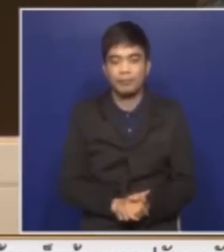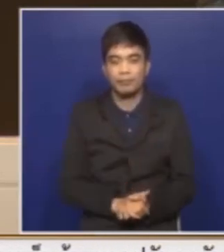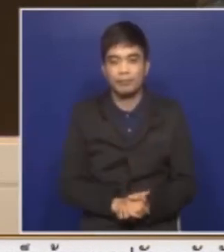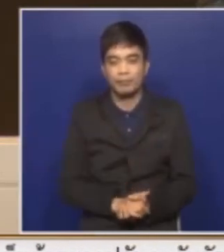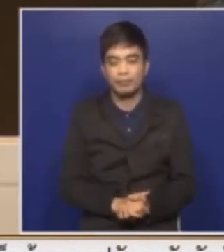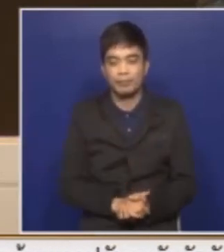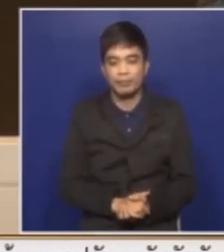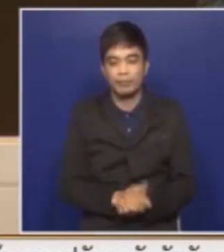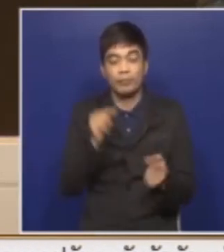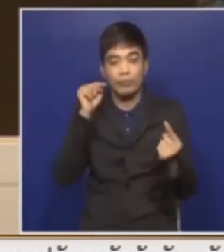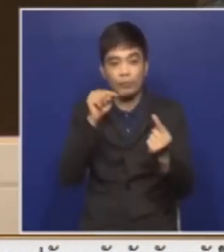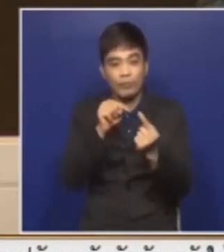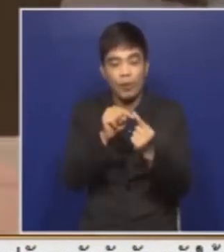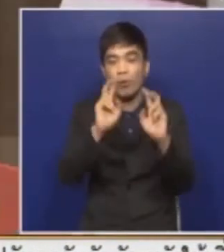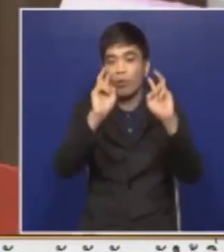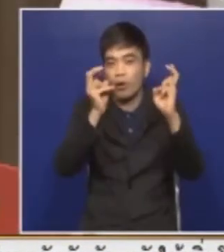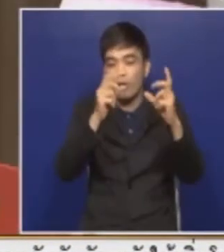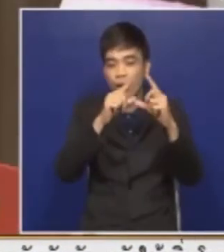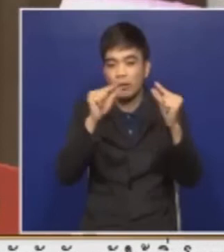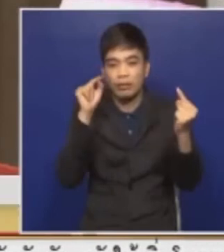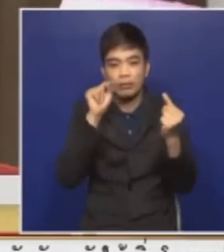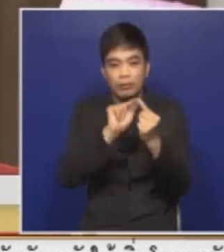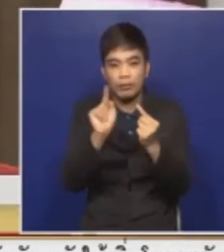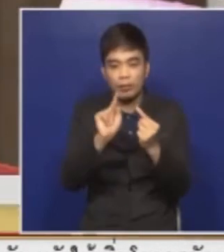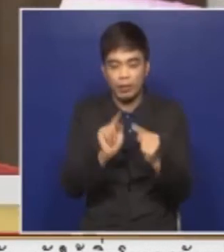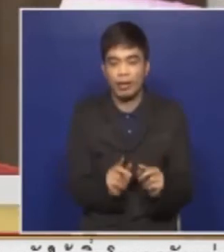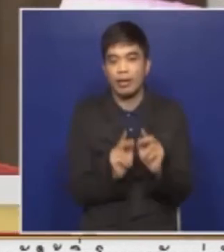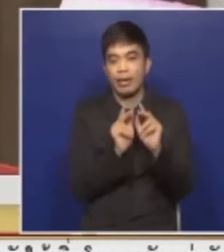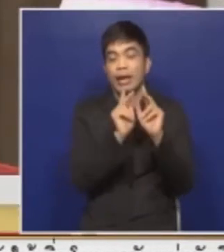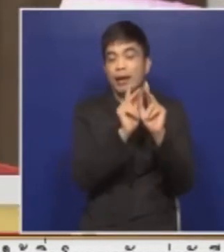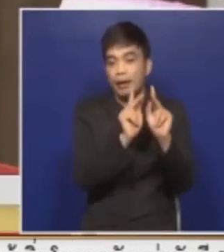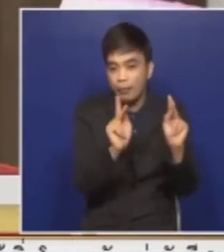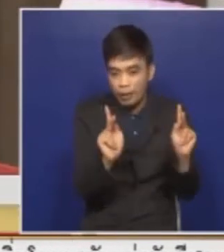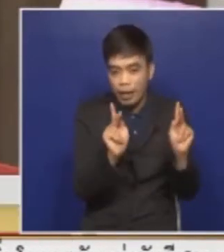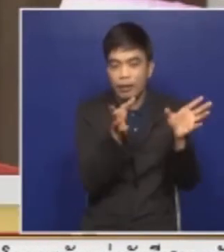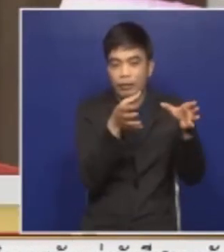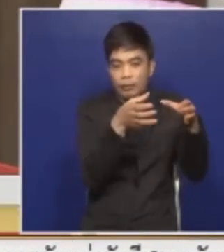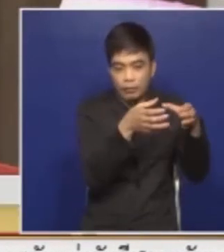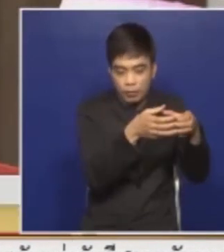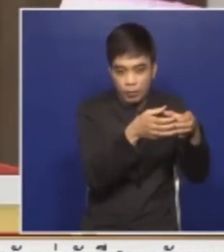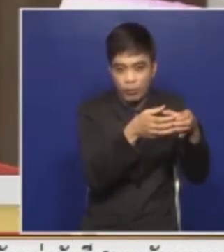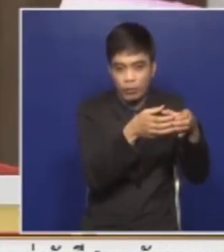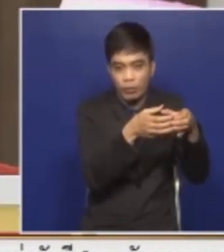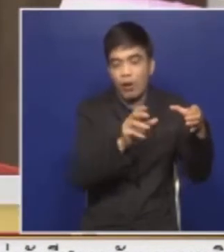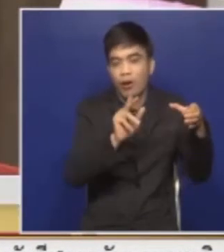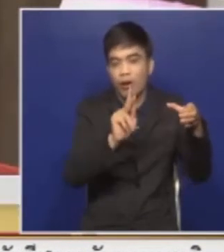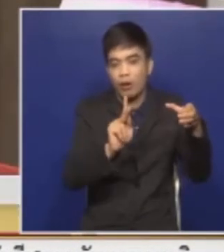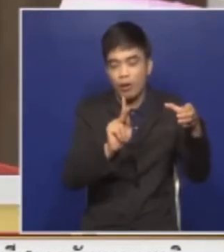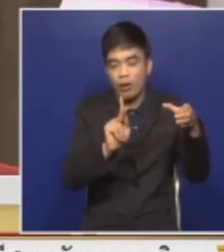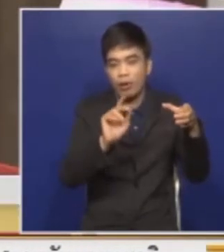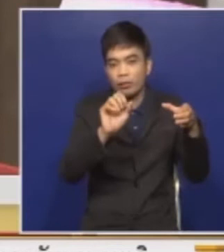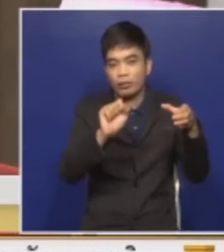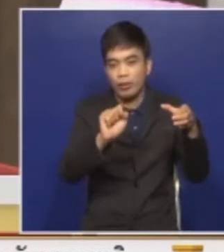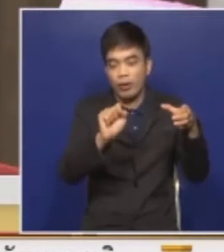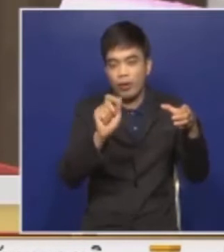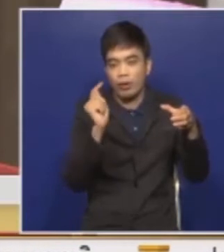ในเรื่องของคณะกรรมการกิจการวิทยุกระจายเสียงกิจการโทรทัศน์และ